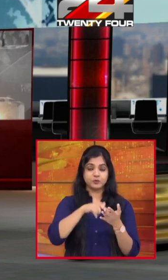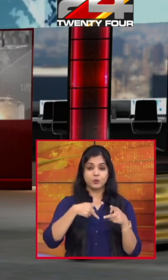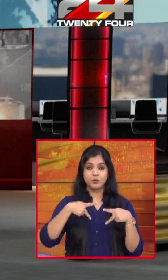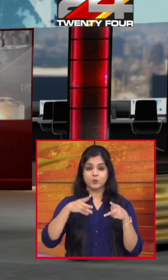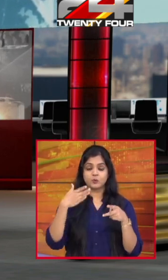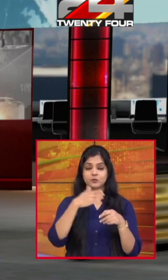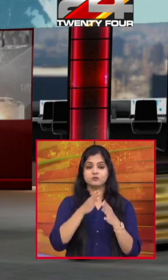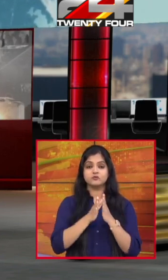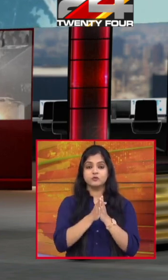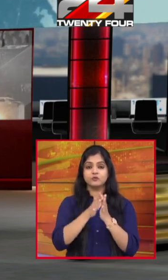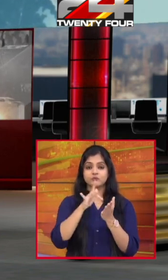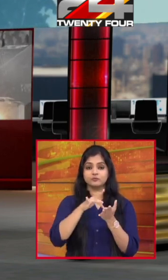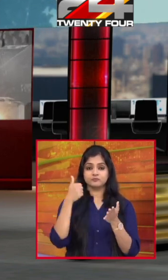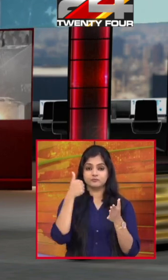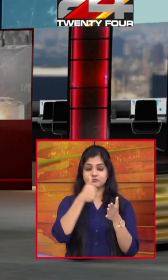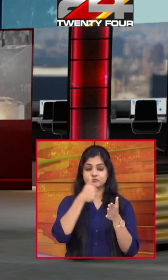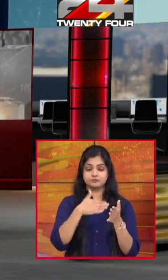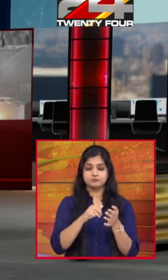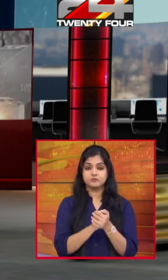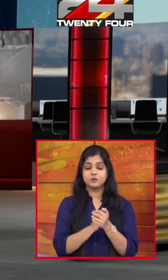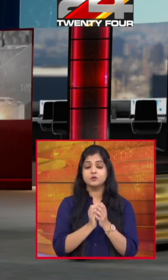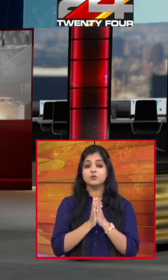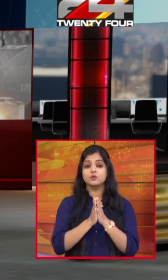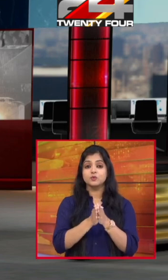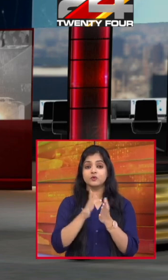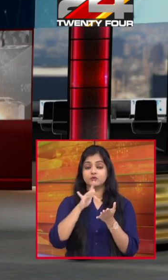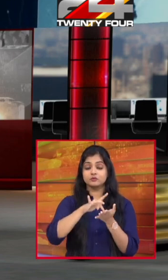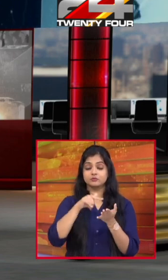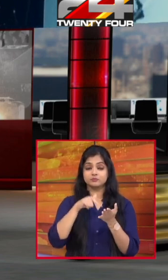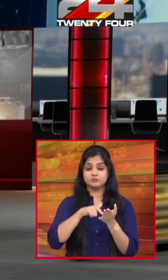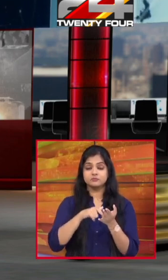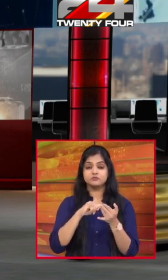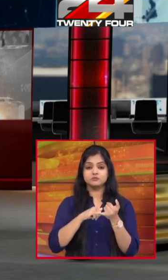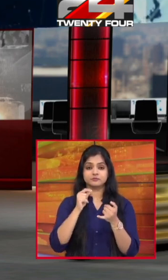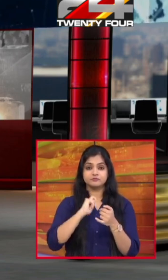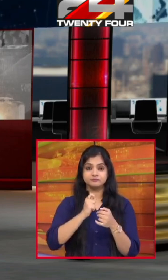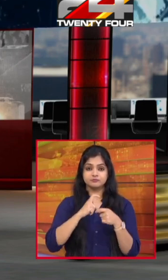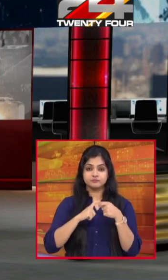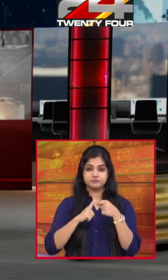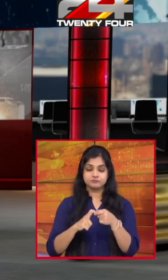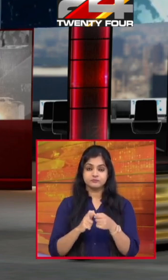ഗുരുവായൂരിൽ എത്തിയത്. ഗുരുവായൂരിൽ നിന്ന് സുർജിത് അയ്യപ്പ ചേരുന്നുണ്ട്. സുർജിത്, വിവരങ്ങൾ.